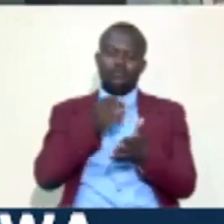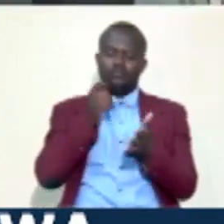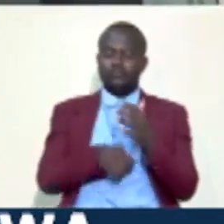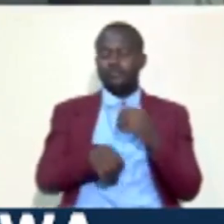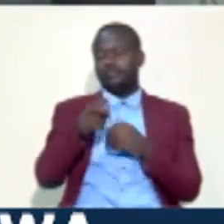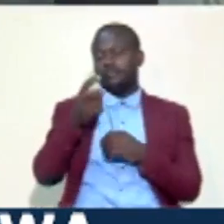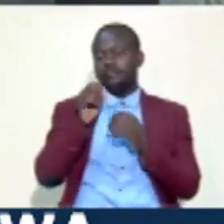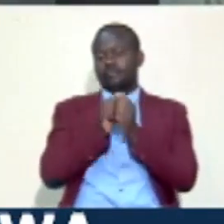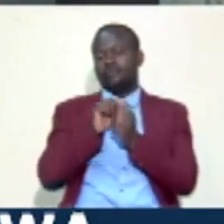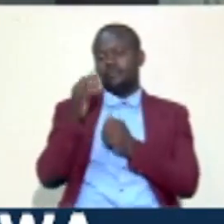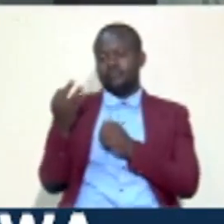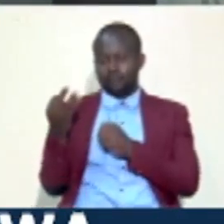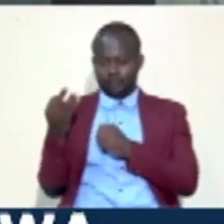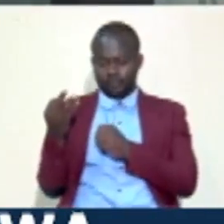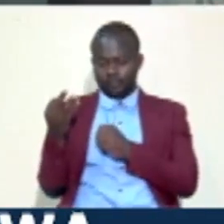rya 2013.